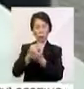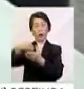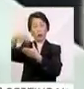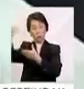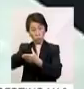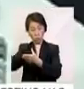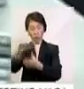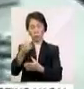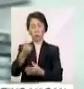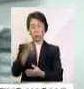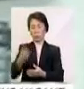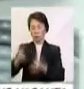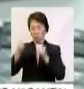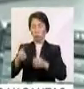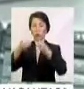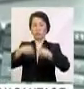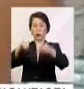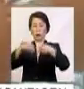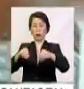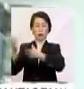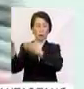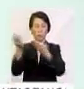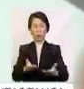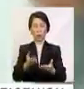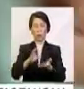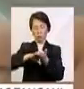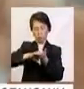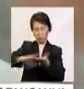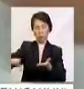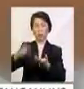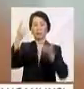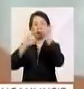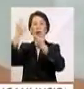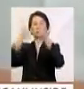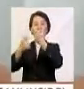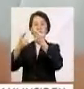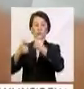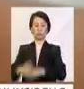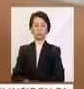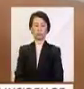serta instrumen boleh niaga pembawa seperti cek pelancong.